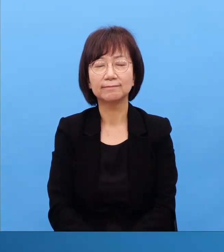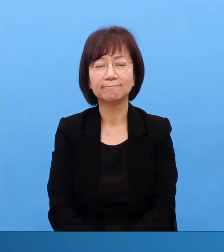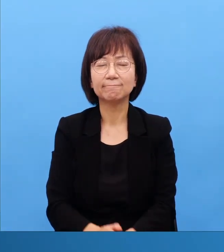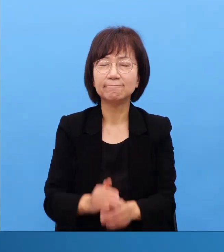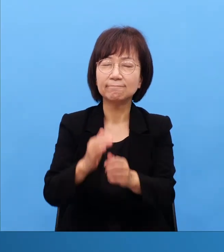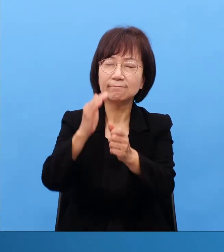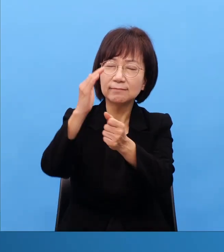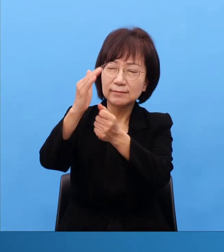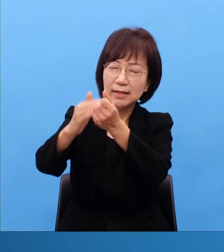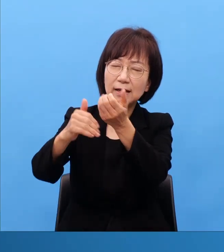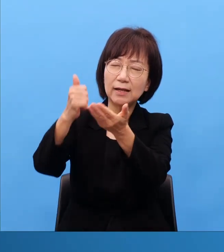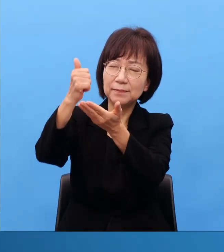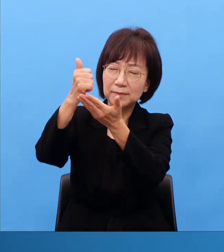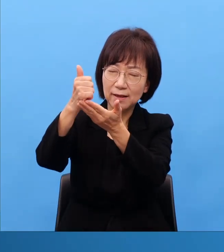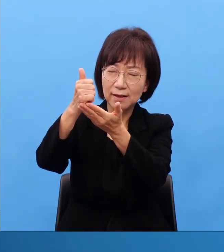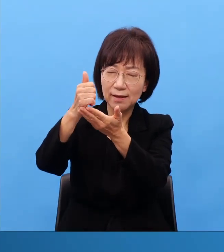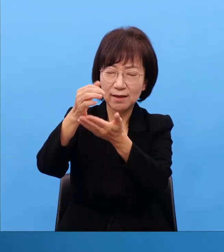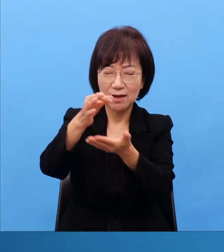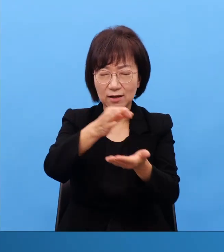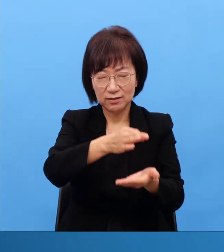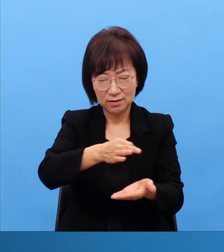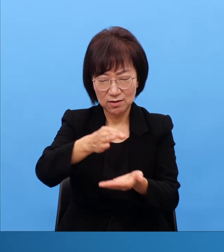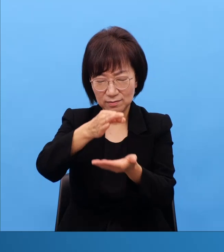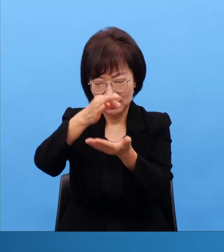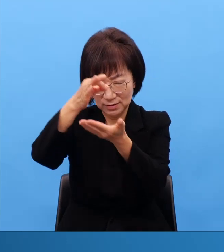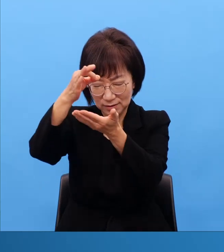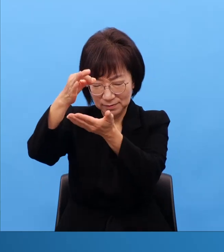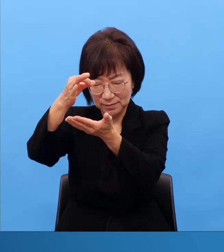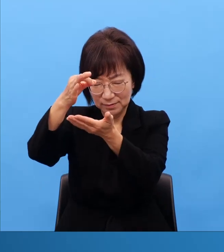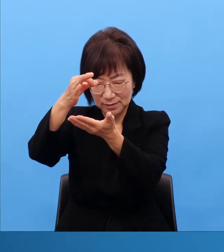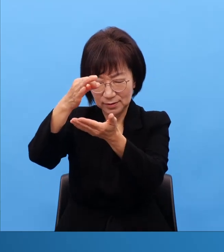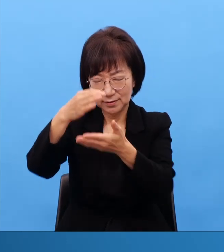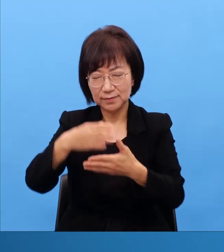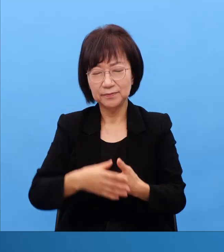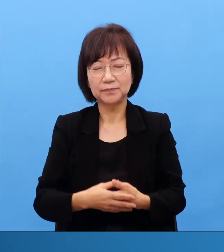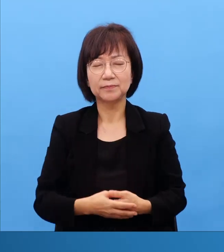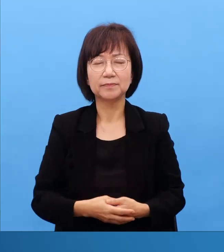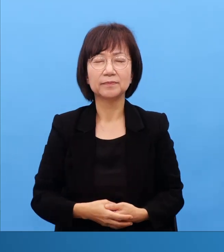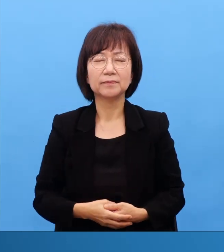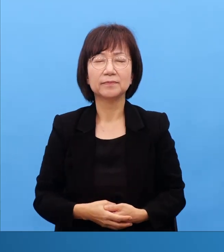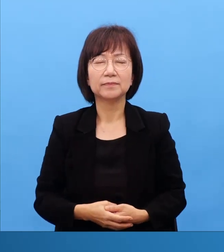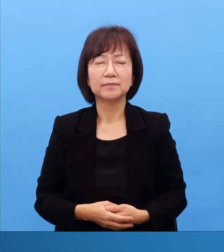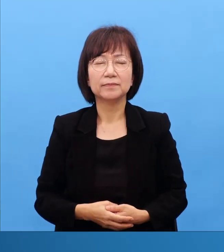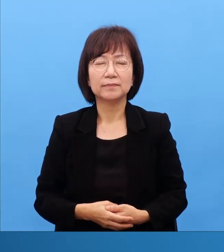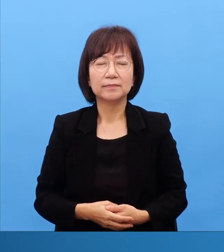하나님께 예물을 드립니다. Lord, we give you our offering. 이제